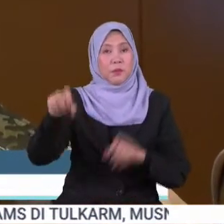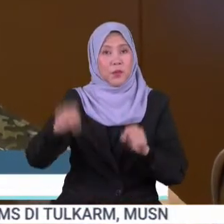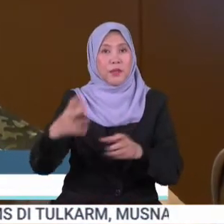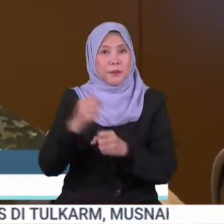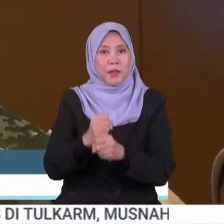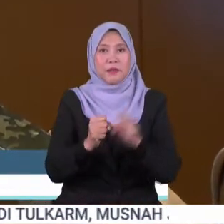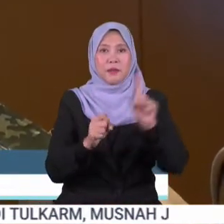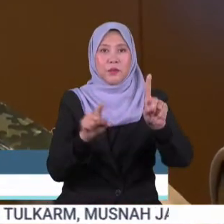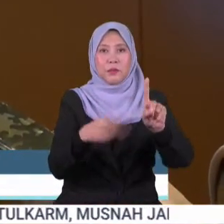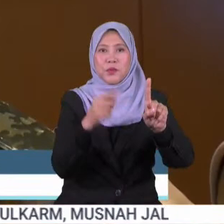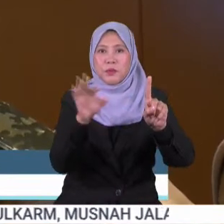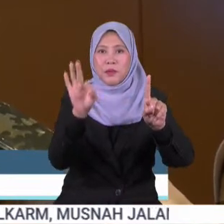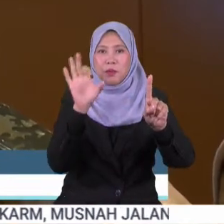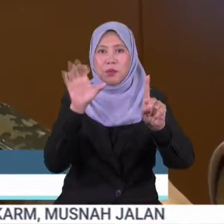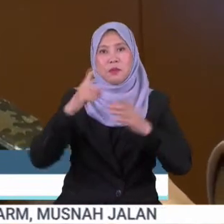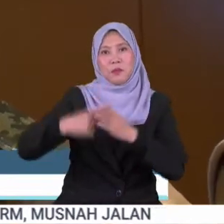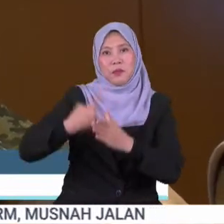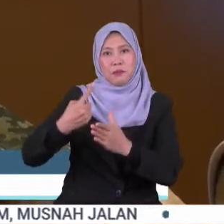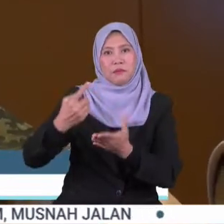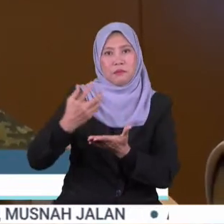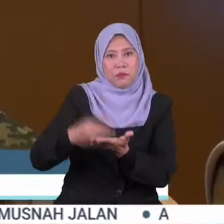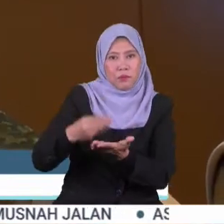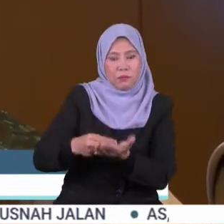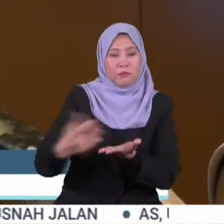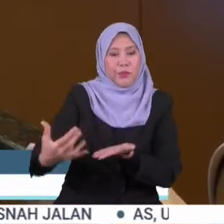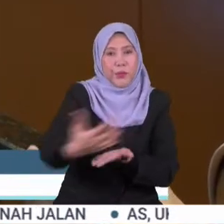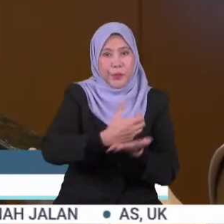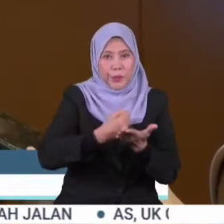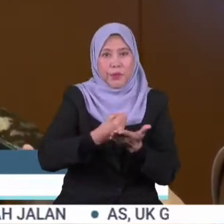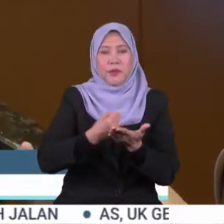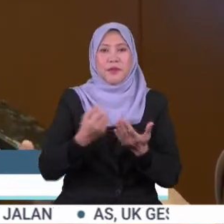kurang RM1,900 bulan. Ini adalah untuk